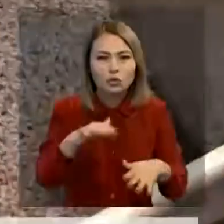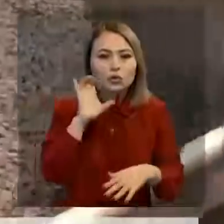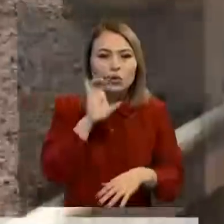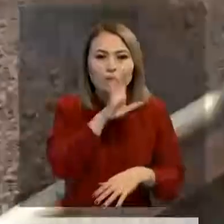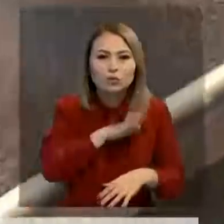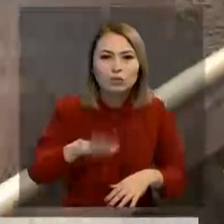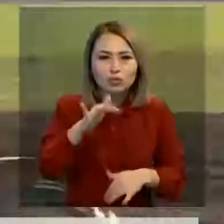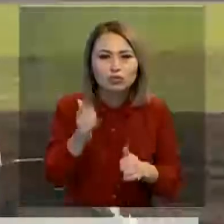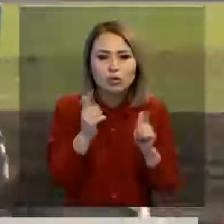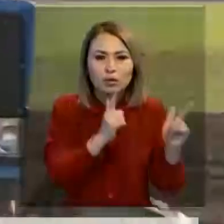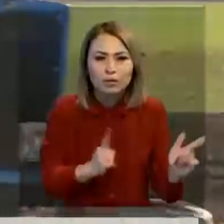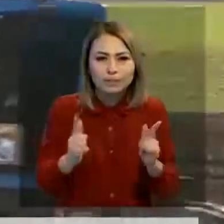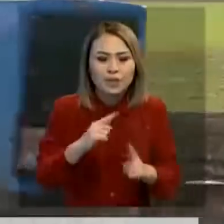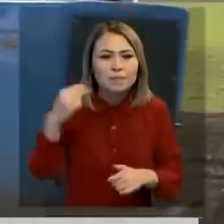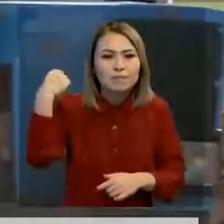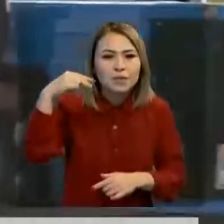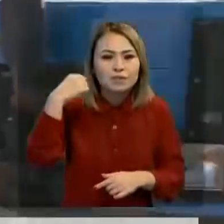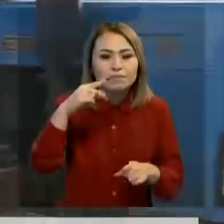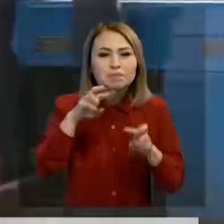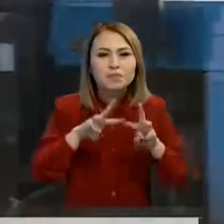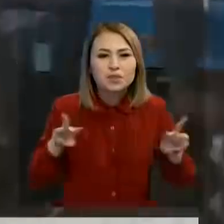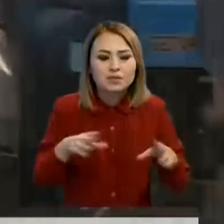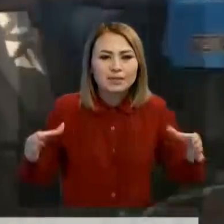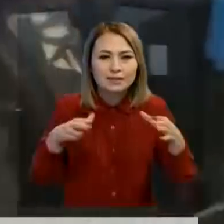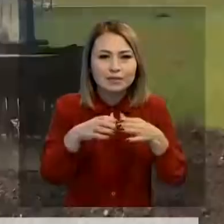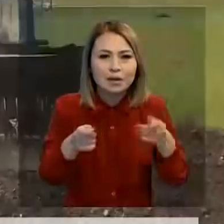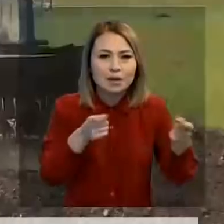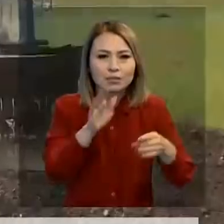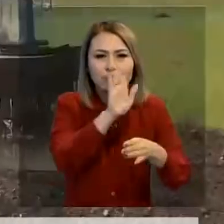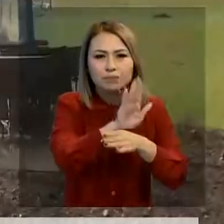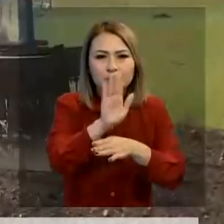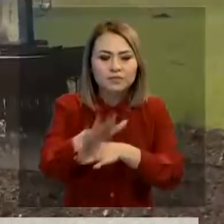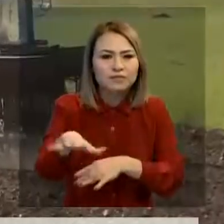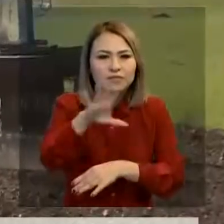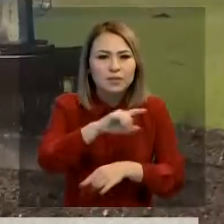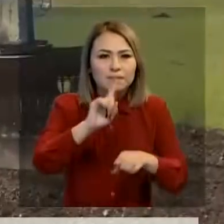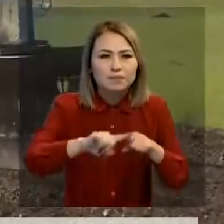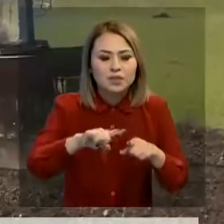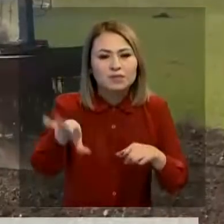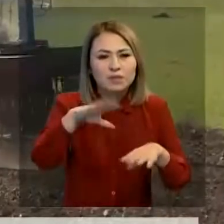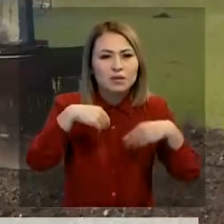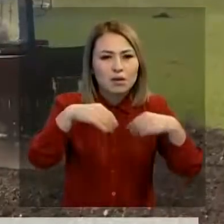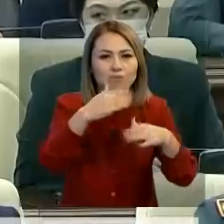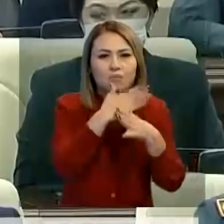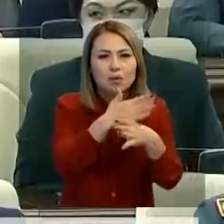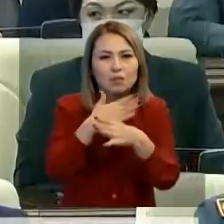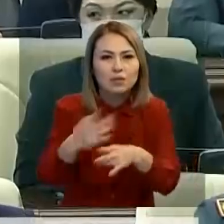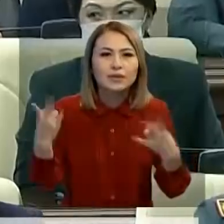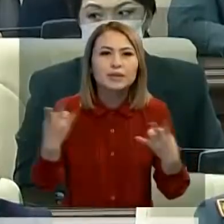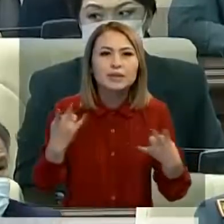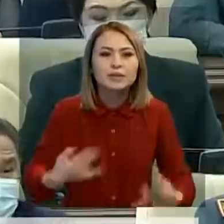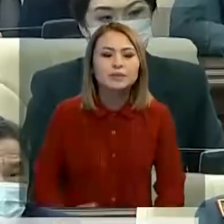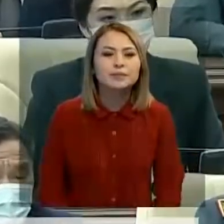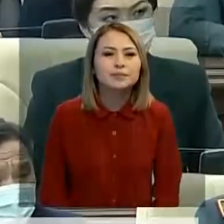өңір дайындық үстінде. Президент министрлер мен әкімдерге шаруаларға барынша қолдау көрсетуді тапсырды. Правительству